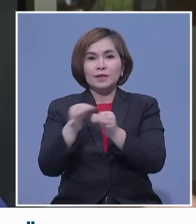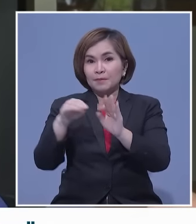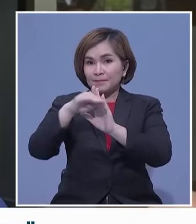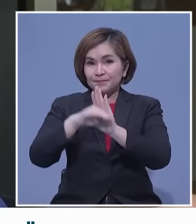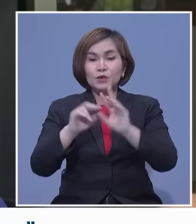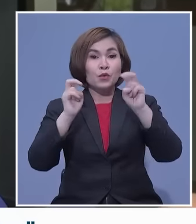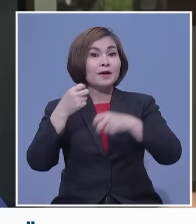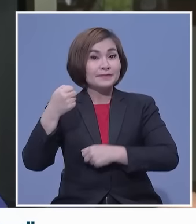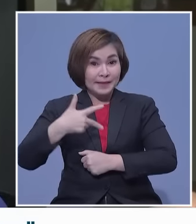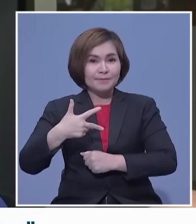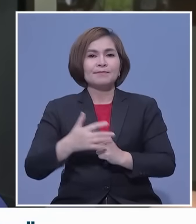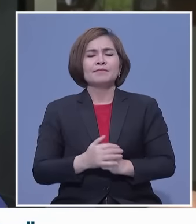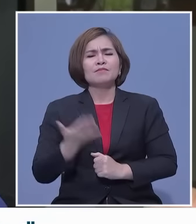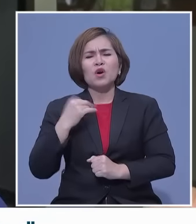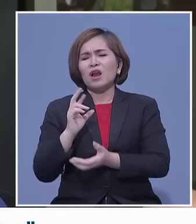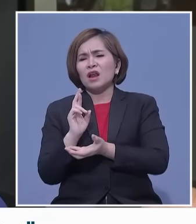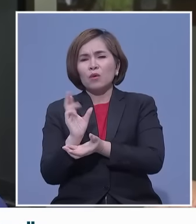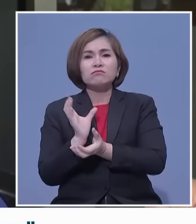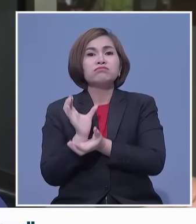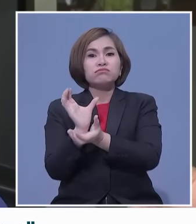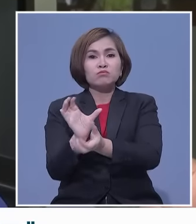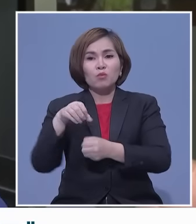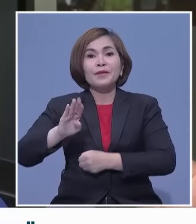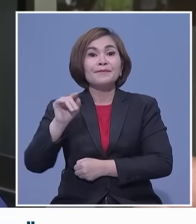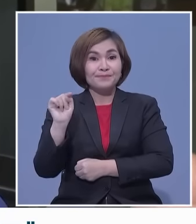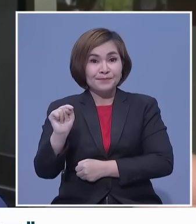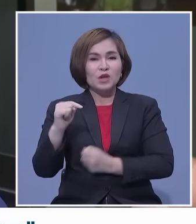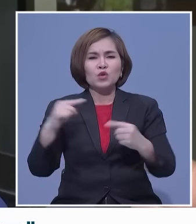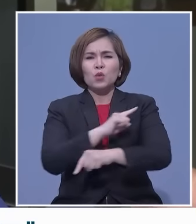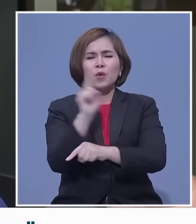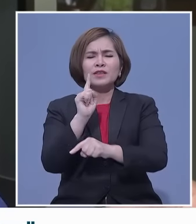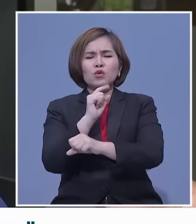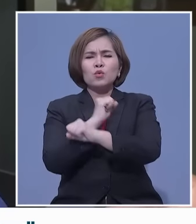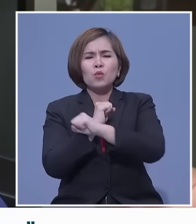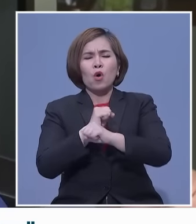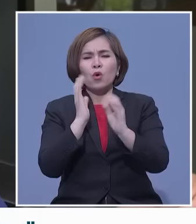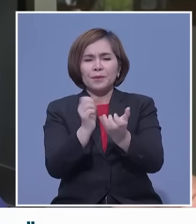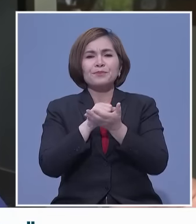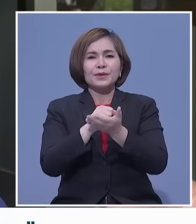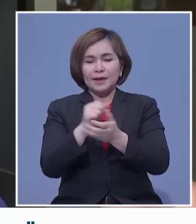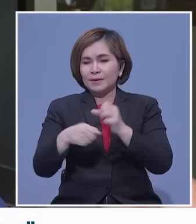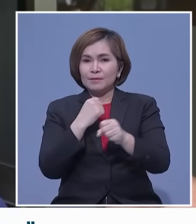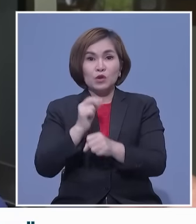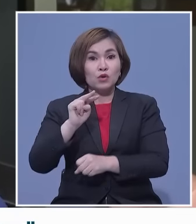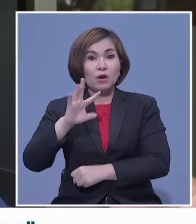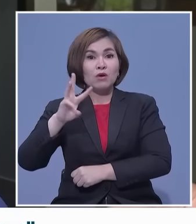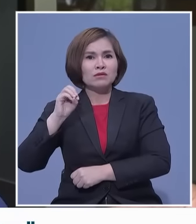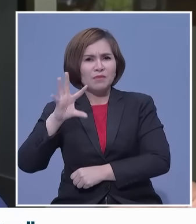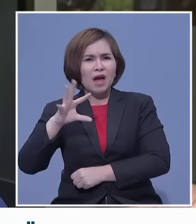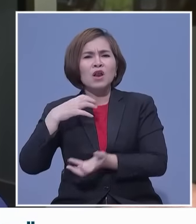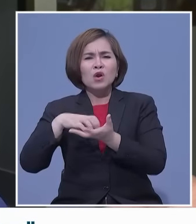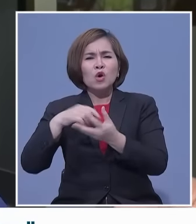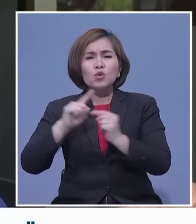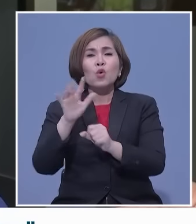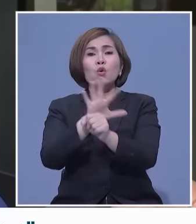3ประเด็นคือการที่สคบเคยมอบโลกรางวัลให้กับบริษัทดังกล่าวในงานวันคุ้มครองผู้บริโภคปี 65ได้รับรายงานว่าช่วงโควิด